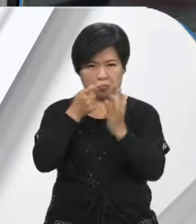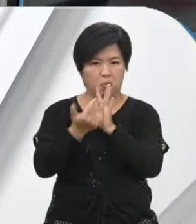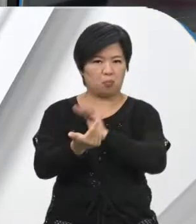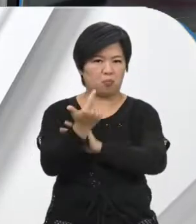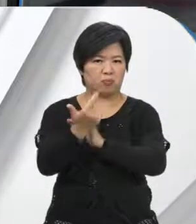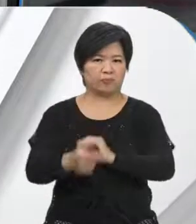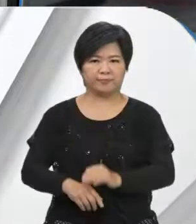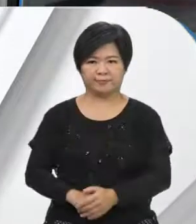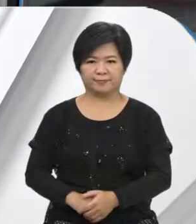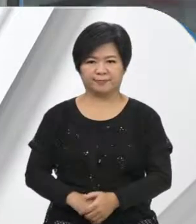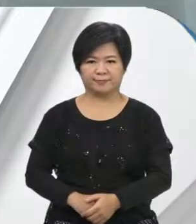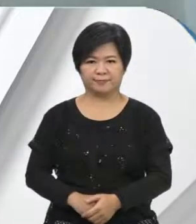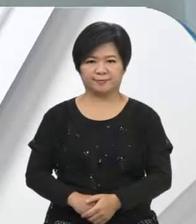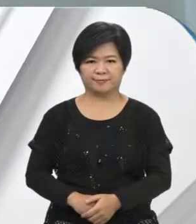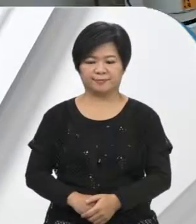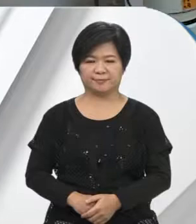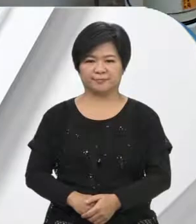服务。